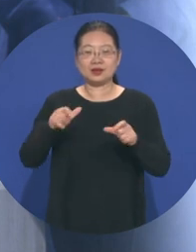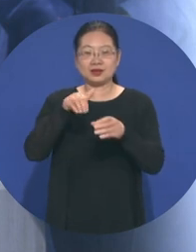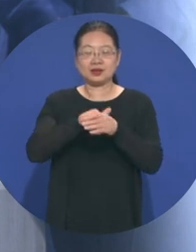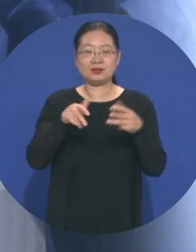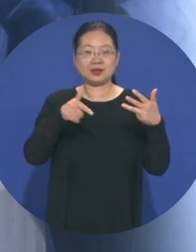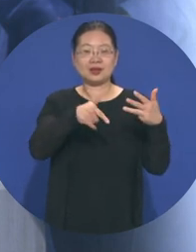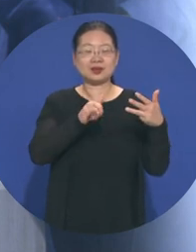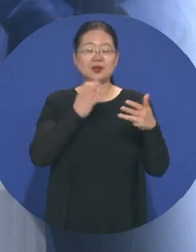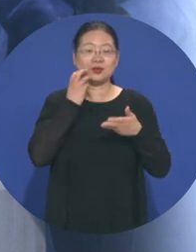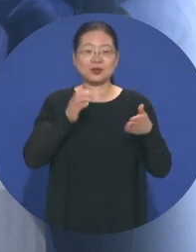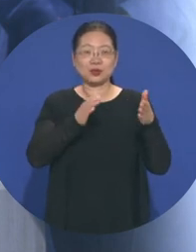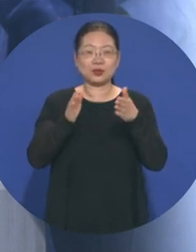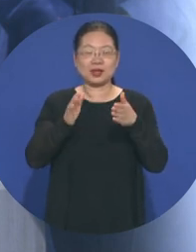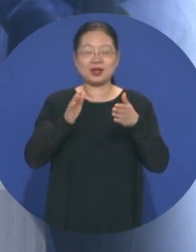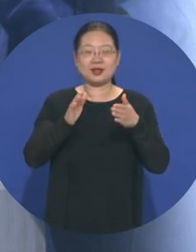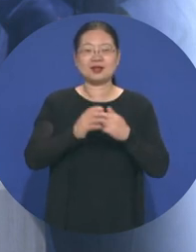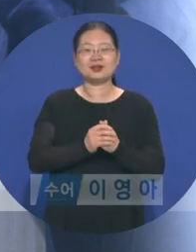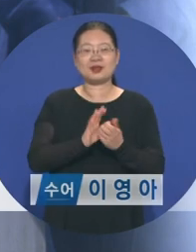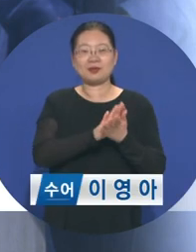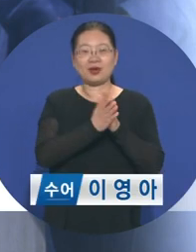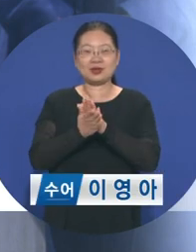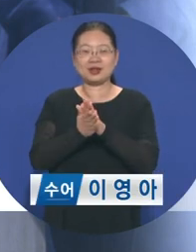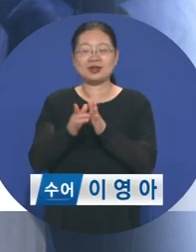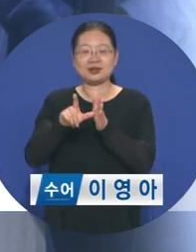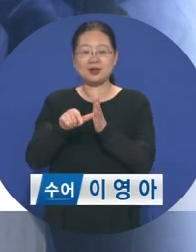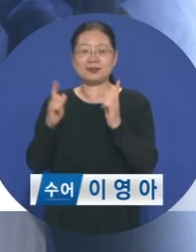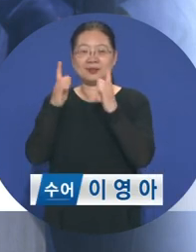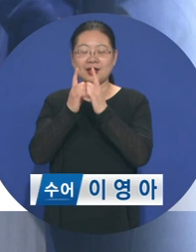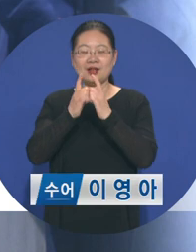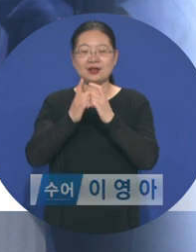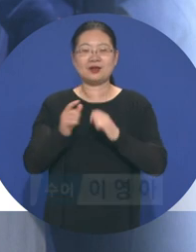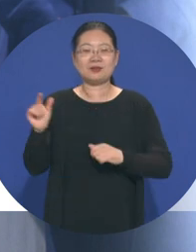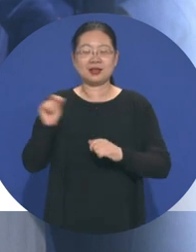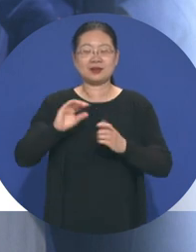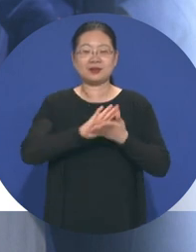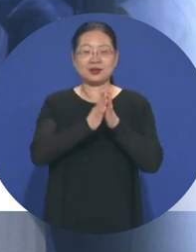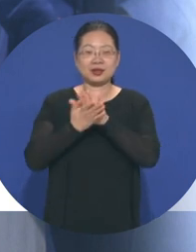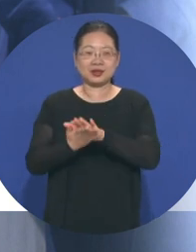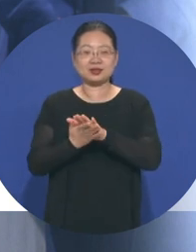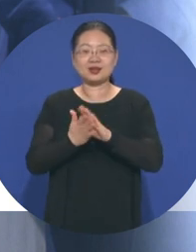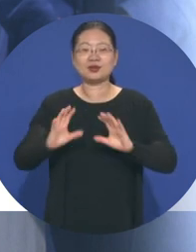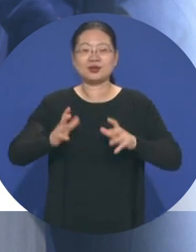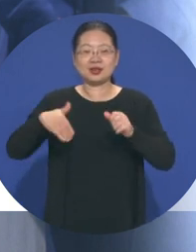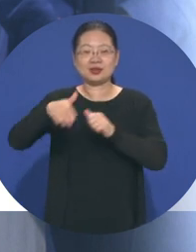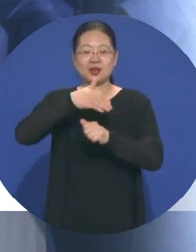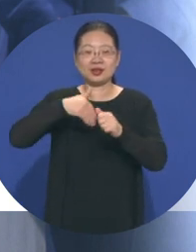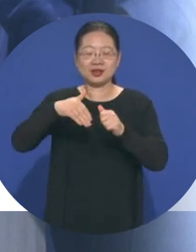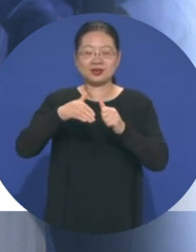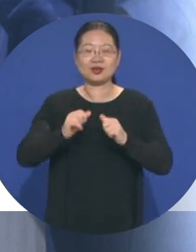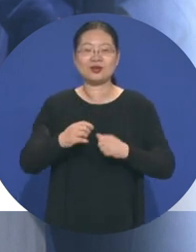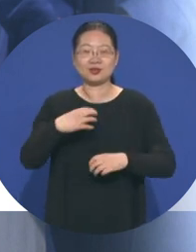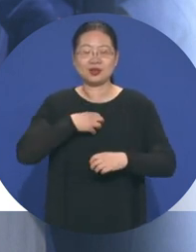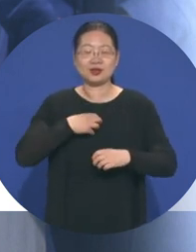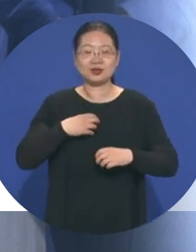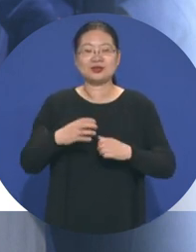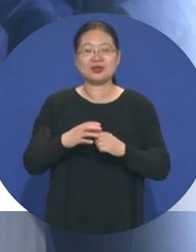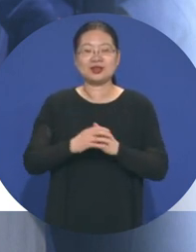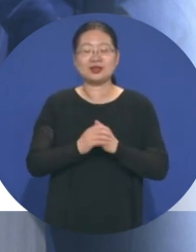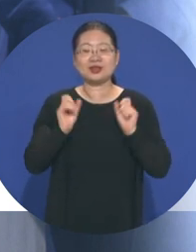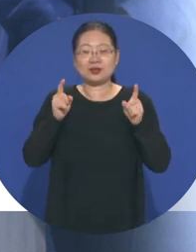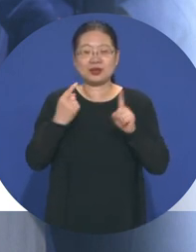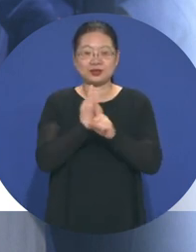민선 8기 경기도가 반환점을 앞두고 있습니다. 급변하는 국제 환경 속에서 위기를 기회로 바꾸기 위한 국제 협력에